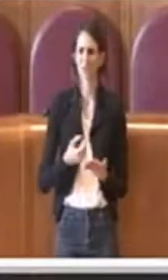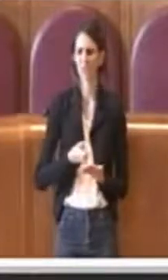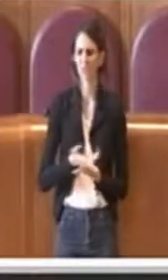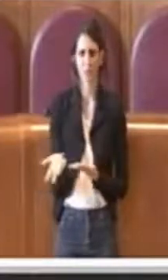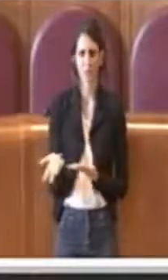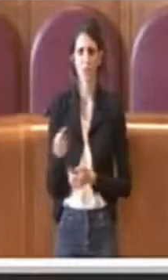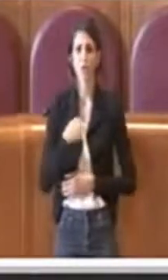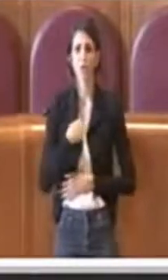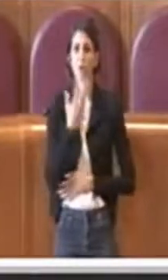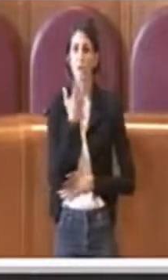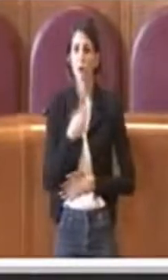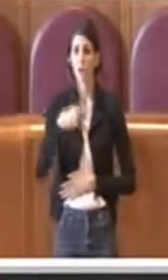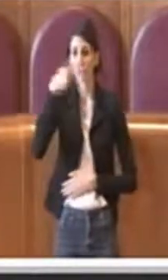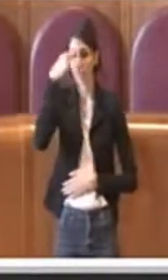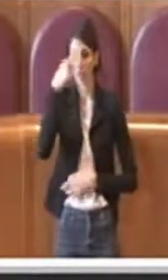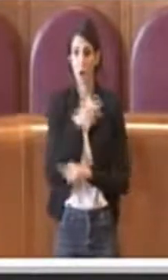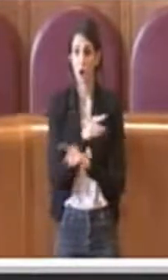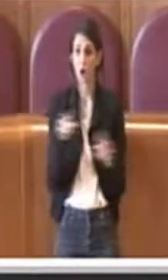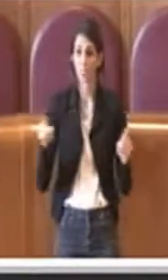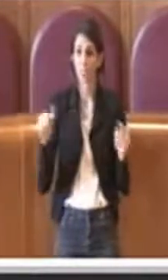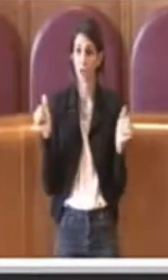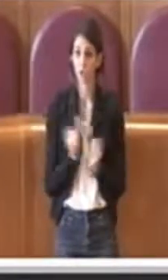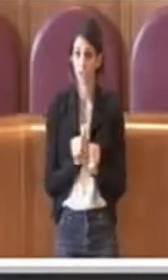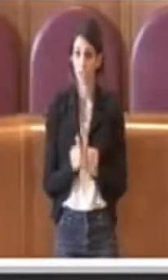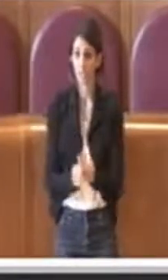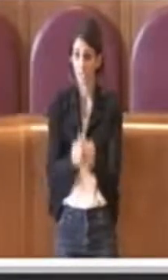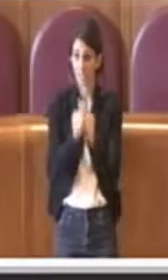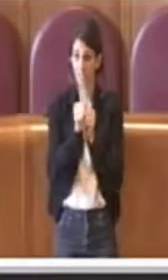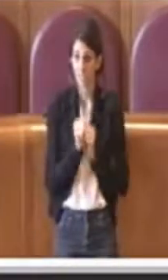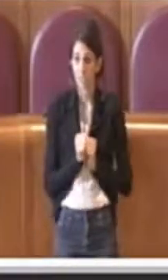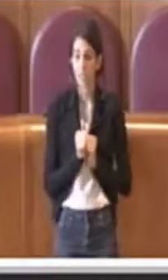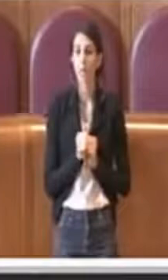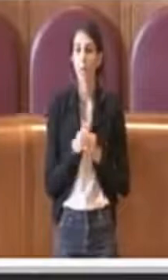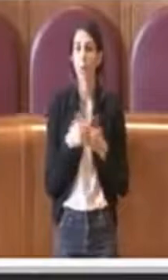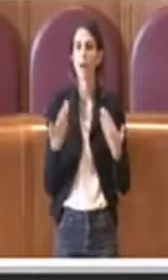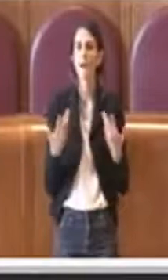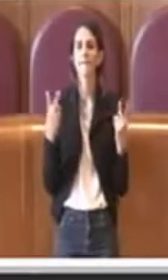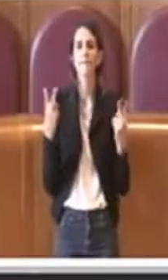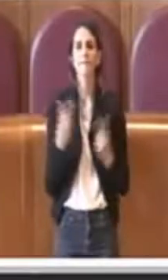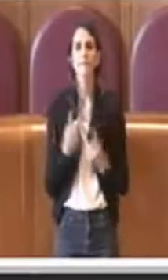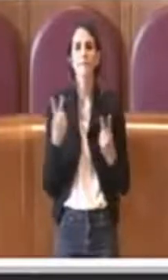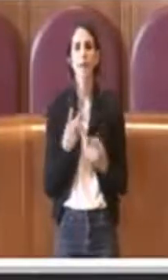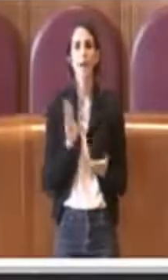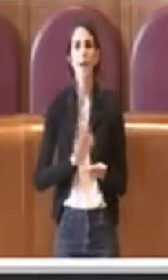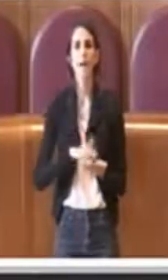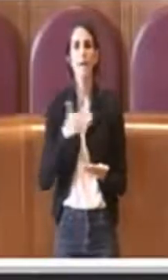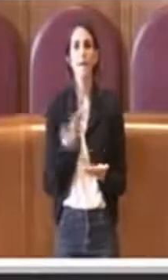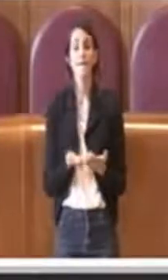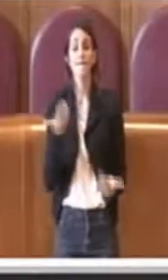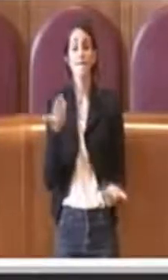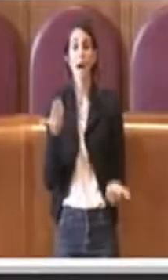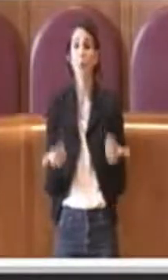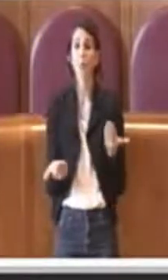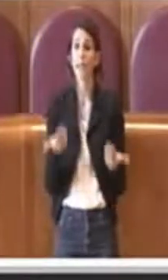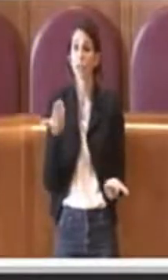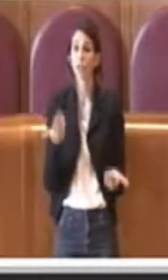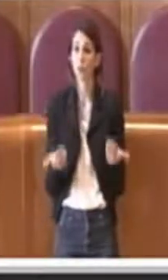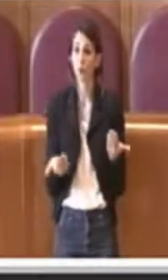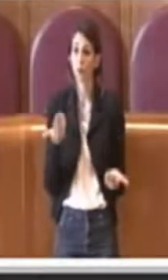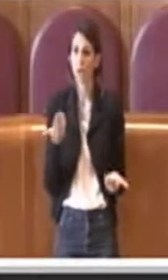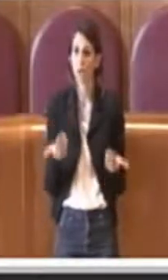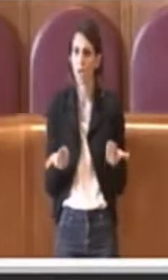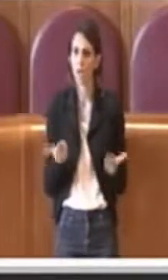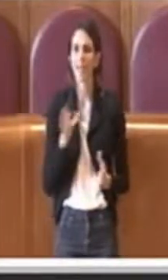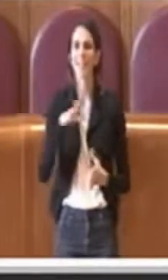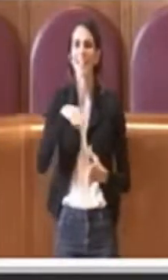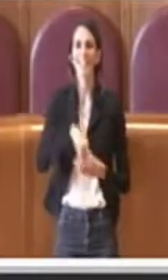ascoltando che l'ha di fatto la valutazione che era stata inserita